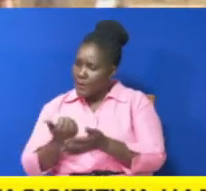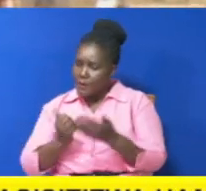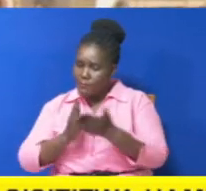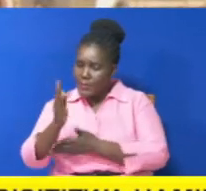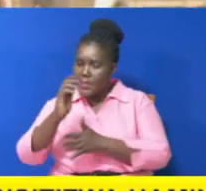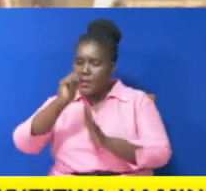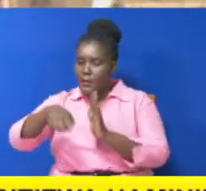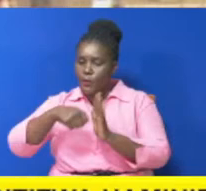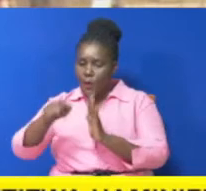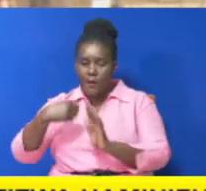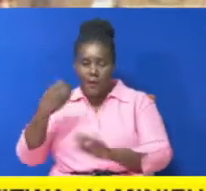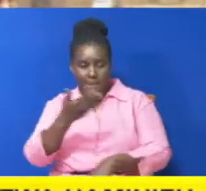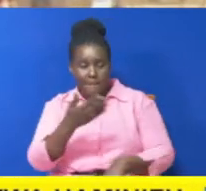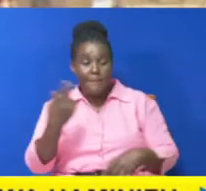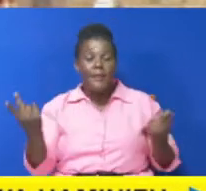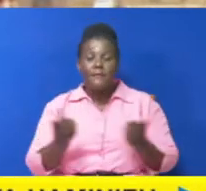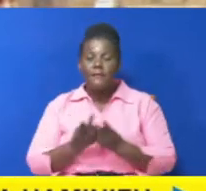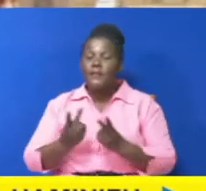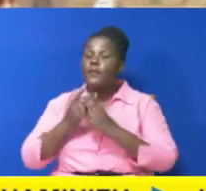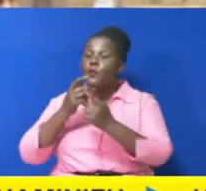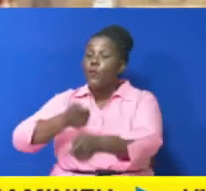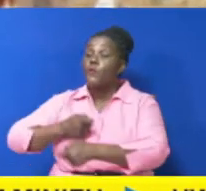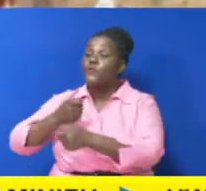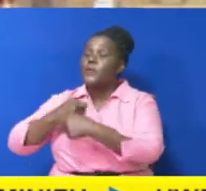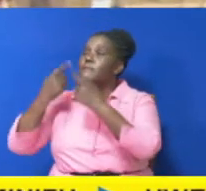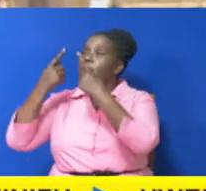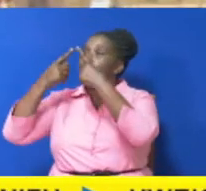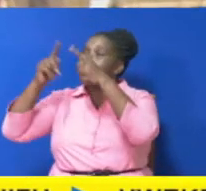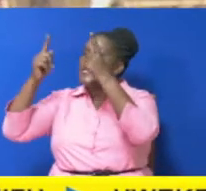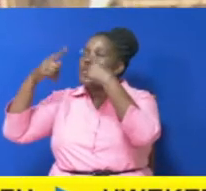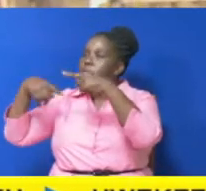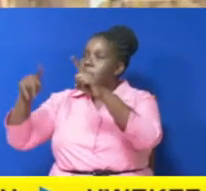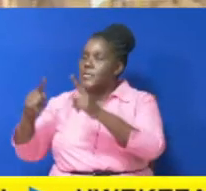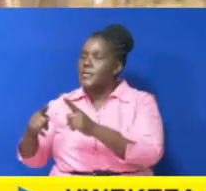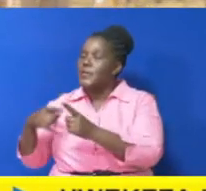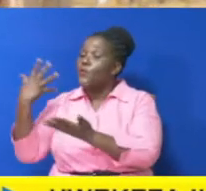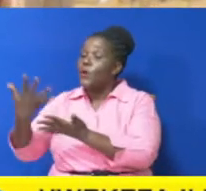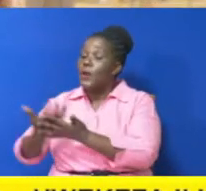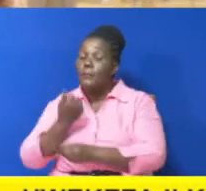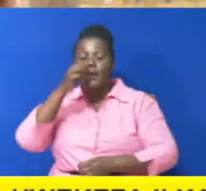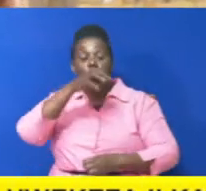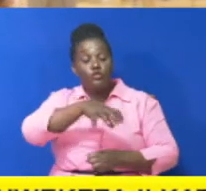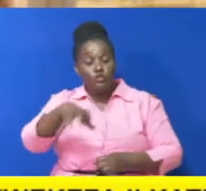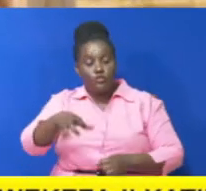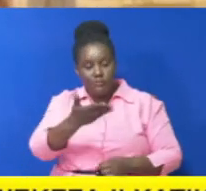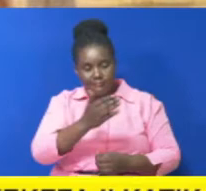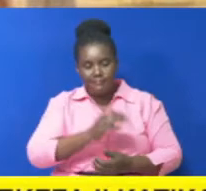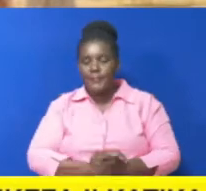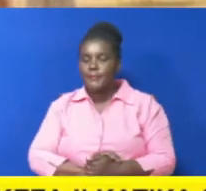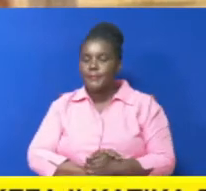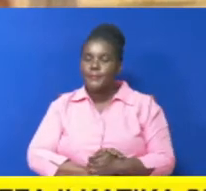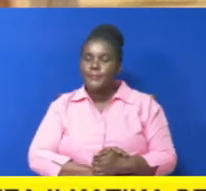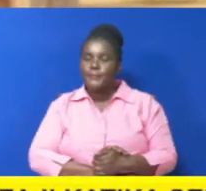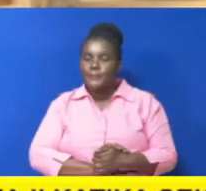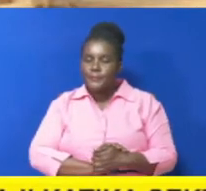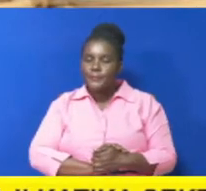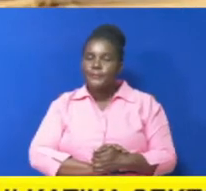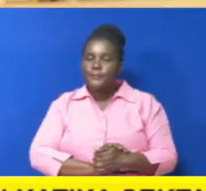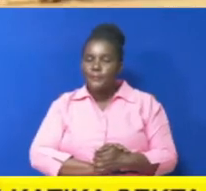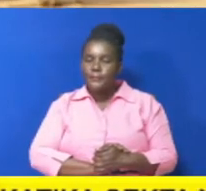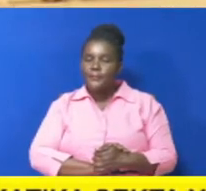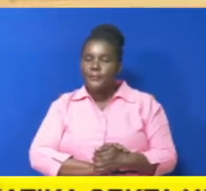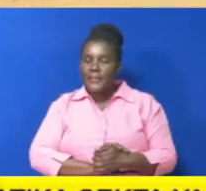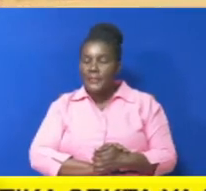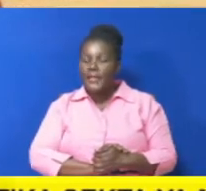kwa sababu kwa wakulima wetu wamelima misitu nguzo, lakini pia wamelima miti aina mbalimbali, kwa hiyo hapa